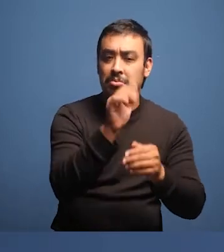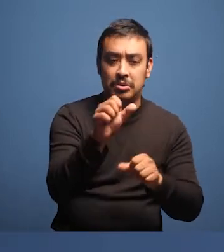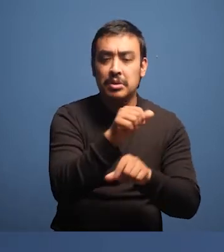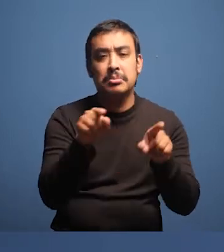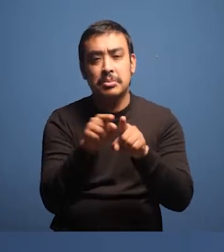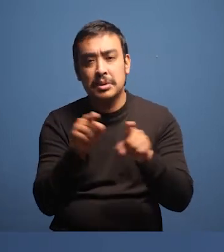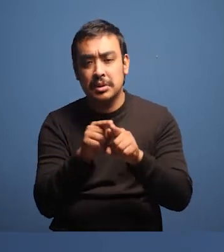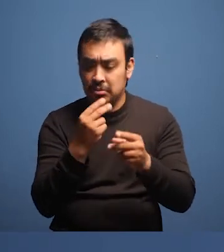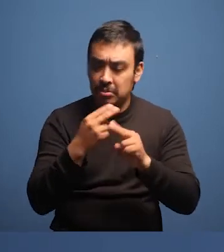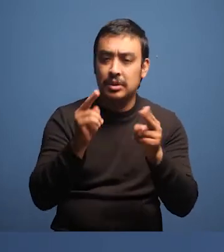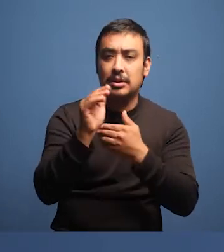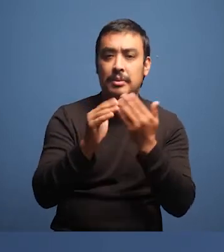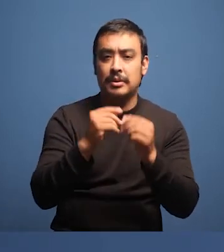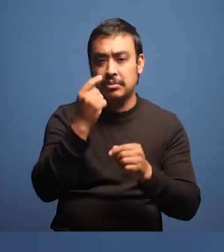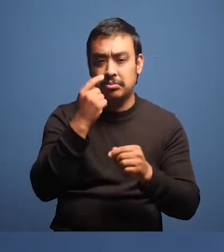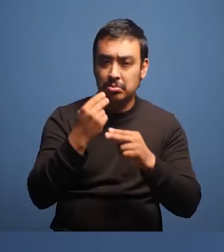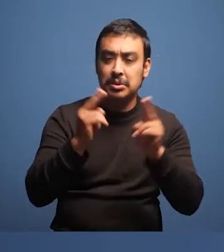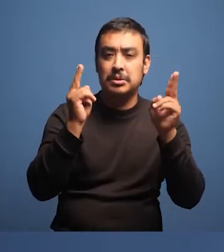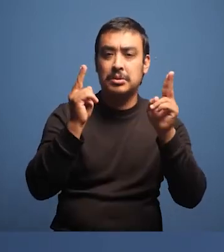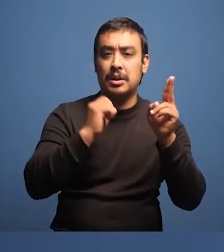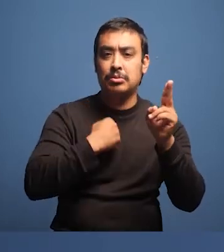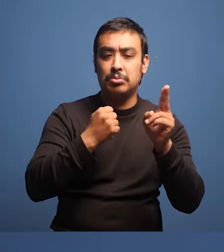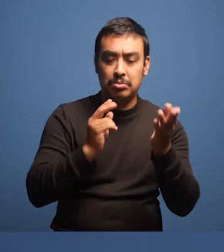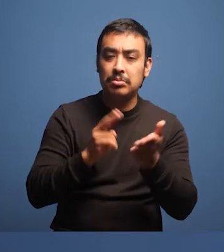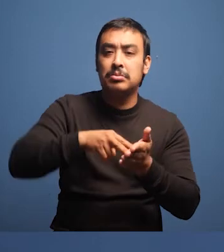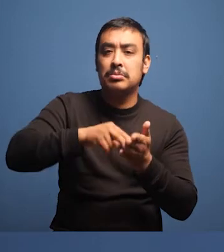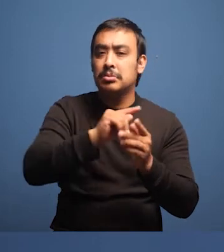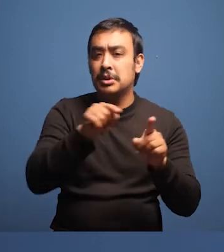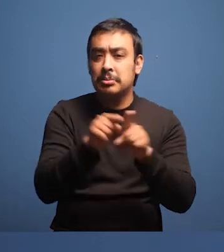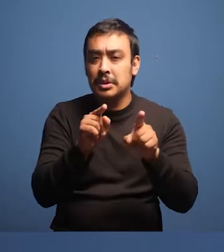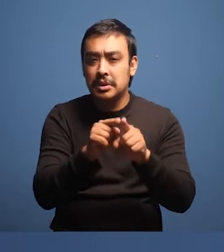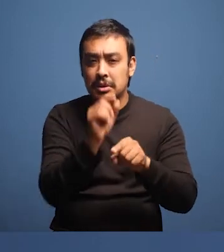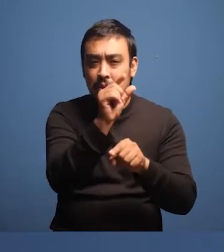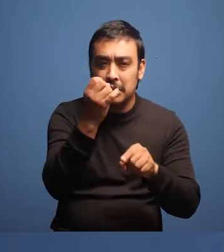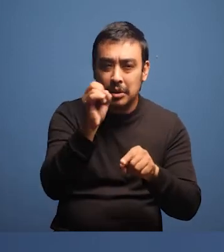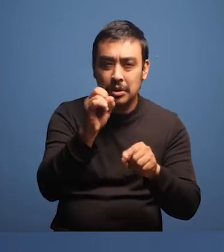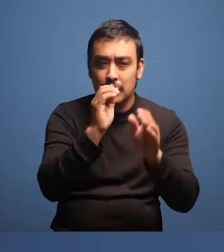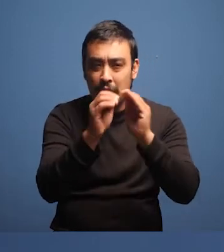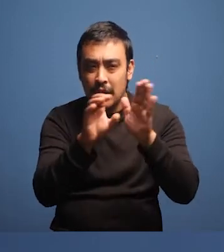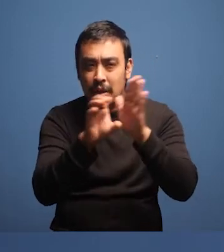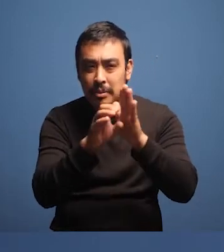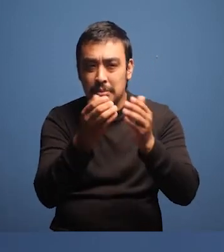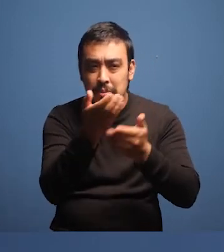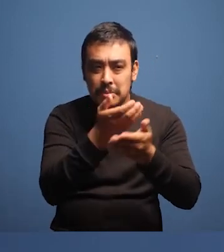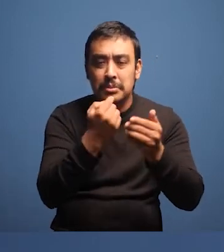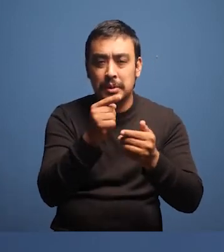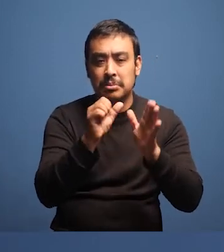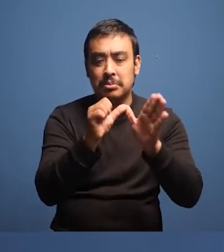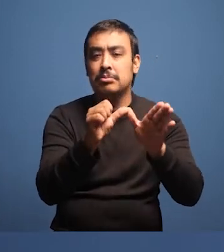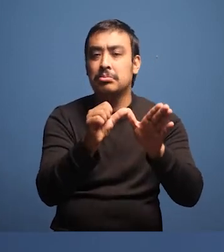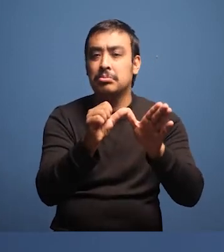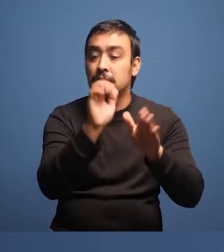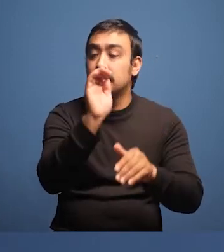एउटा इन्डिपेन्डेन्ट लेडी भएको भएर चाहिँ उहाँमा कुनै हेट स्पिचहरू पास हेट कमेन्ट्सहरू पास भयो भने चाहिँ उहाँले चाहिँ रिप्लाई दिन सक्नुहुन्छ